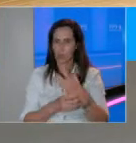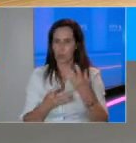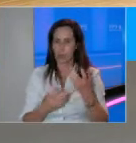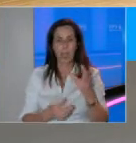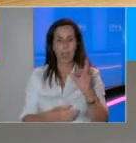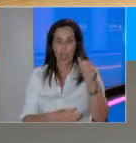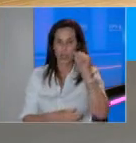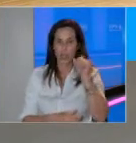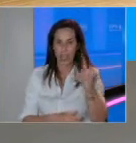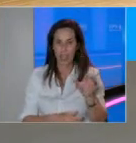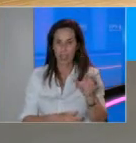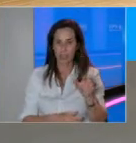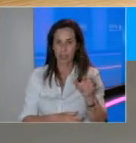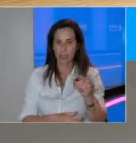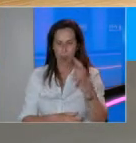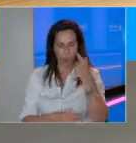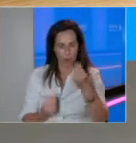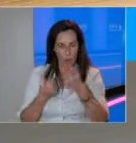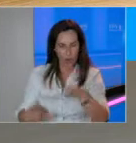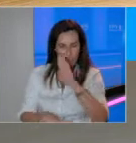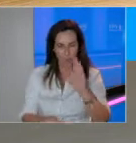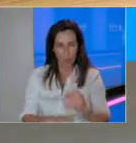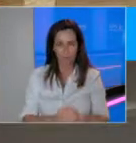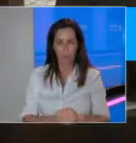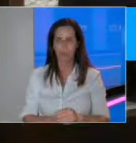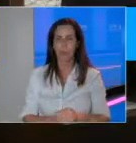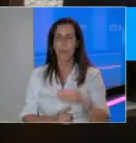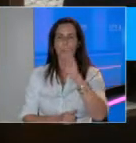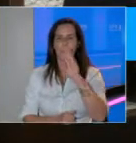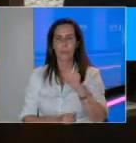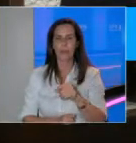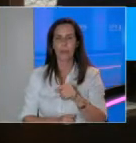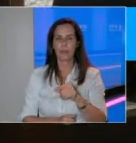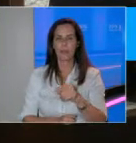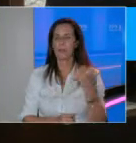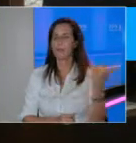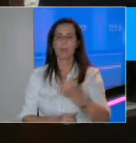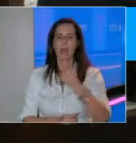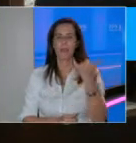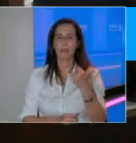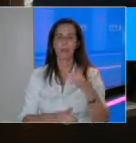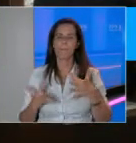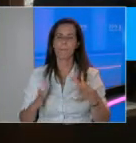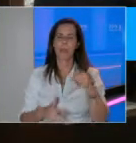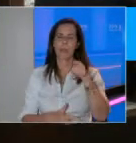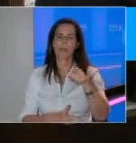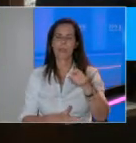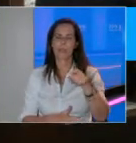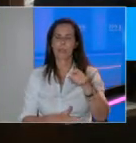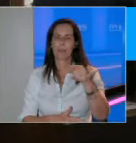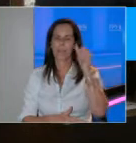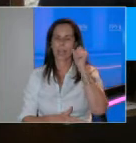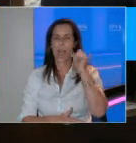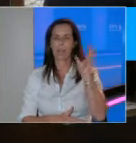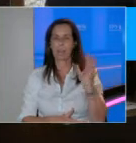בליכוד. האם אשכנזי מזהה חולשה אצל נתניהו? לא, תראה, נתניהו מאז ומתמיד חשש